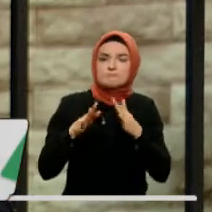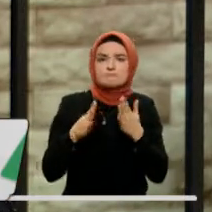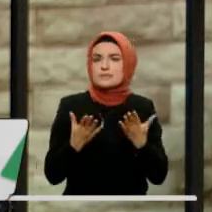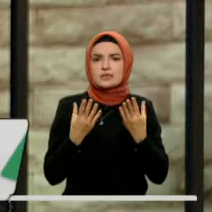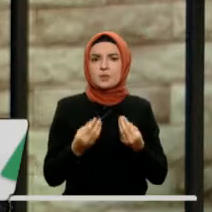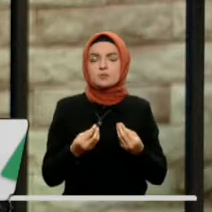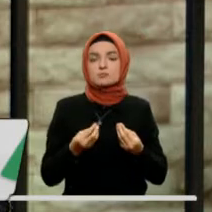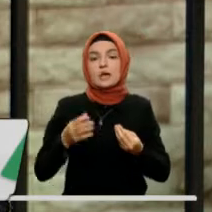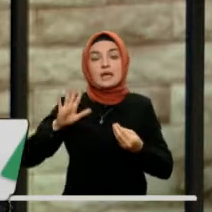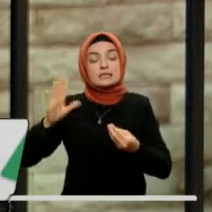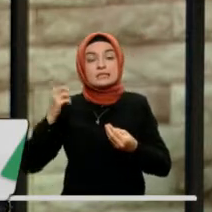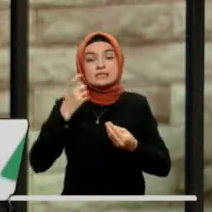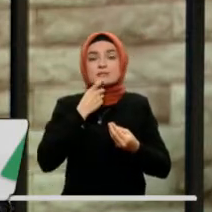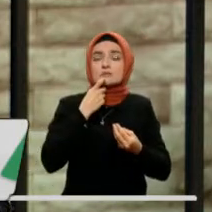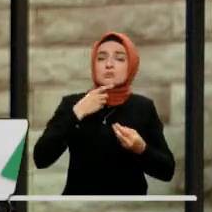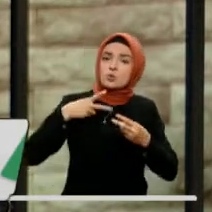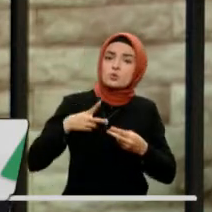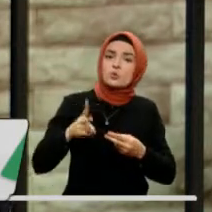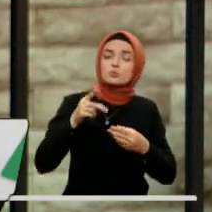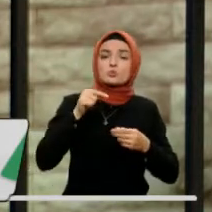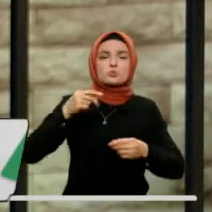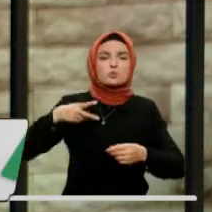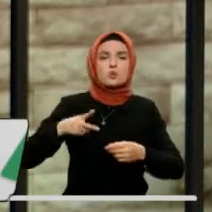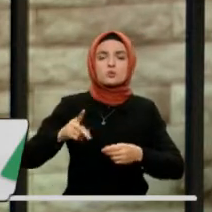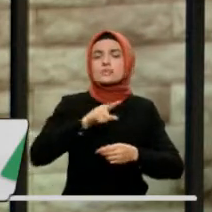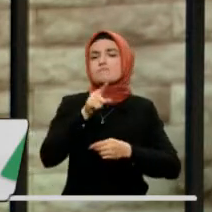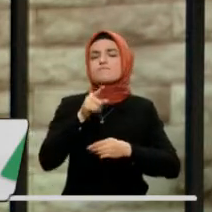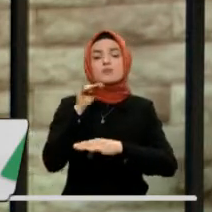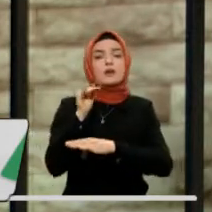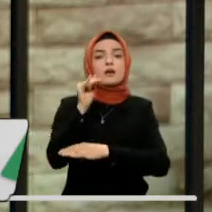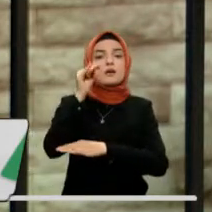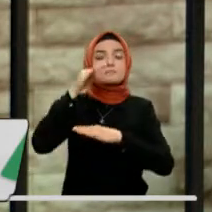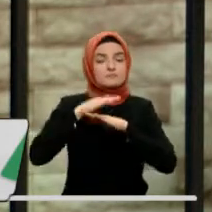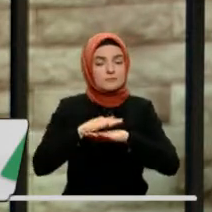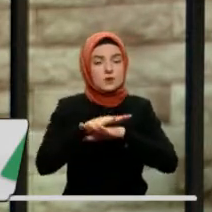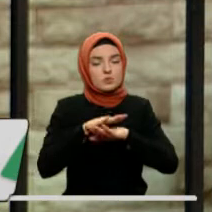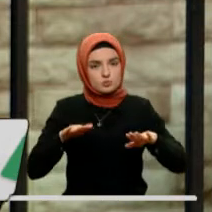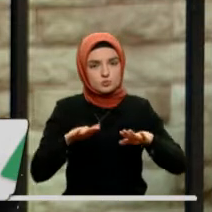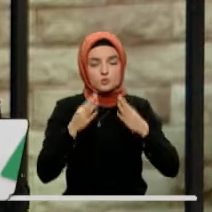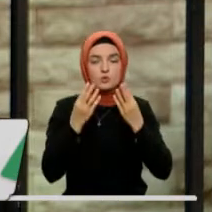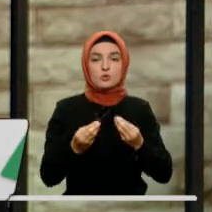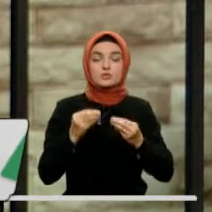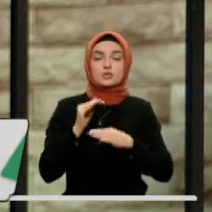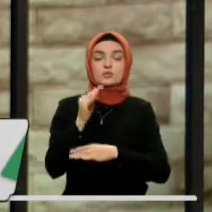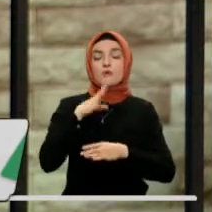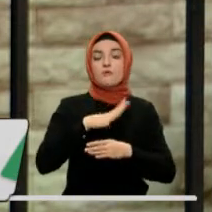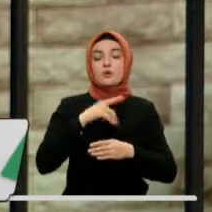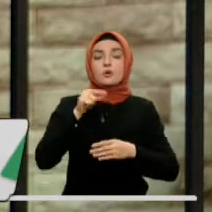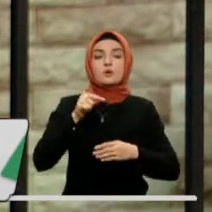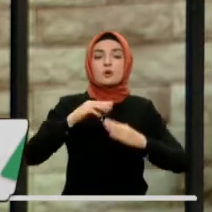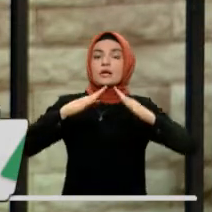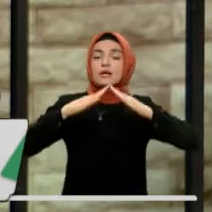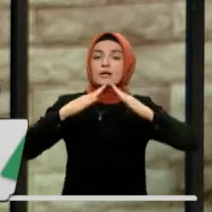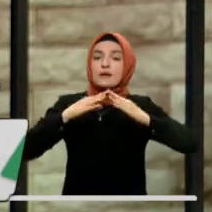ömür varsa 50 yıllık bir yolculuk. Ama o yolculukta siz hayatınızın temel noktalarını yaşayacaksınız. O evde iki insan 24